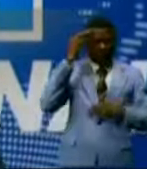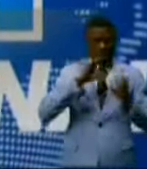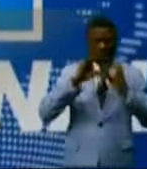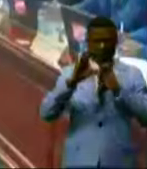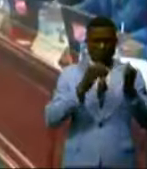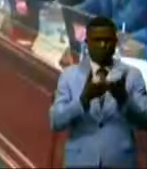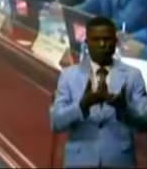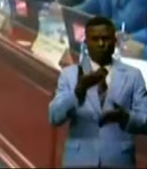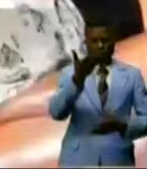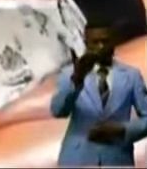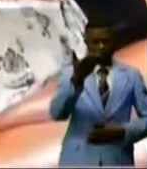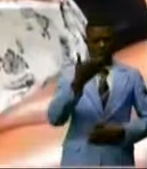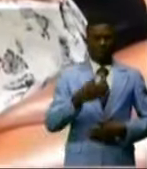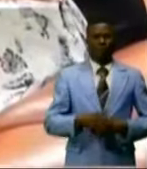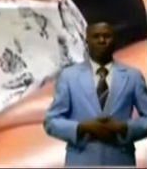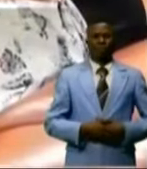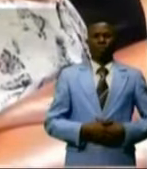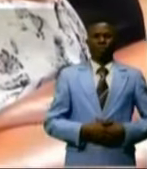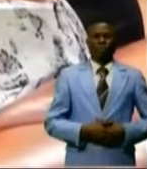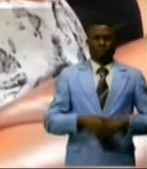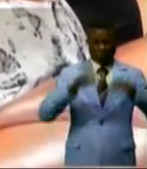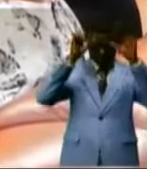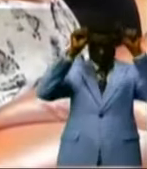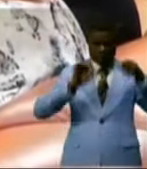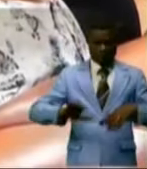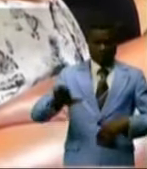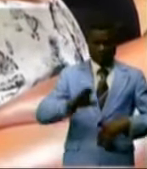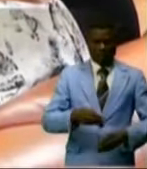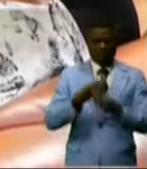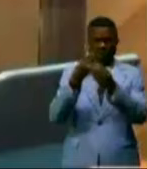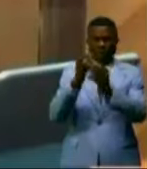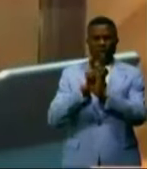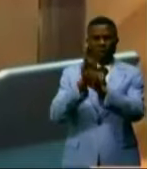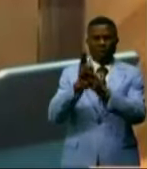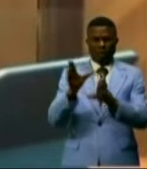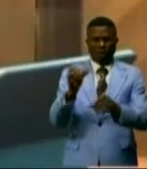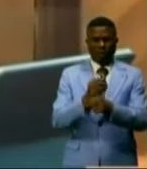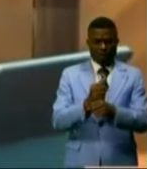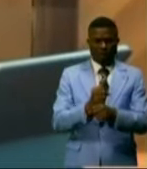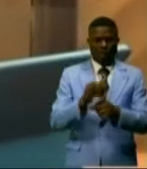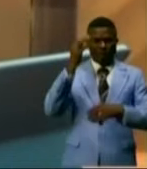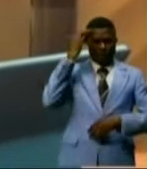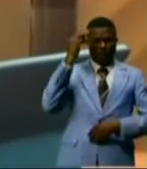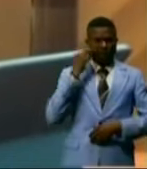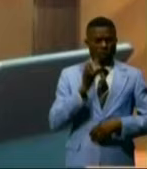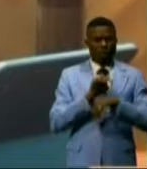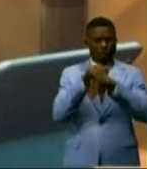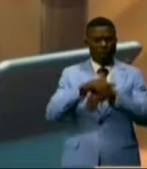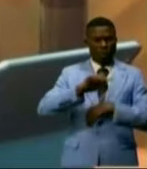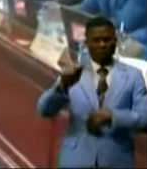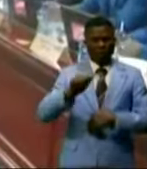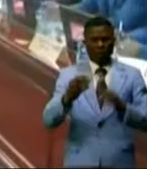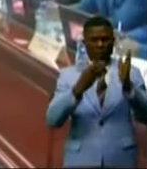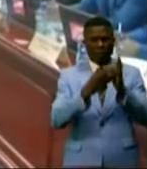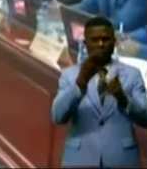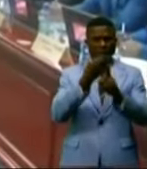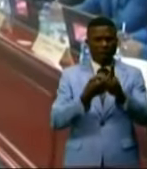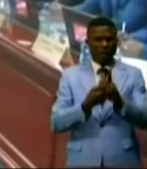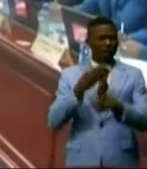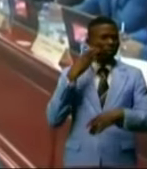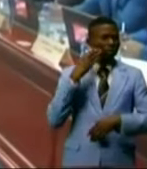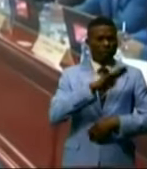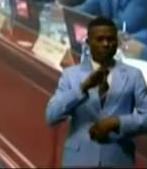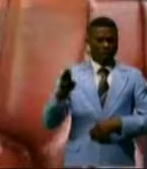Mouyer. Le président de la République a fait la restitution au Conseil de sa participation le 9 mars 2024